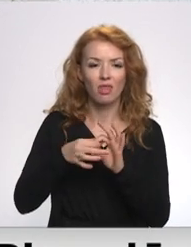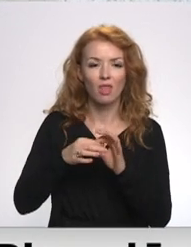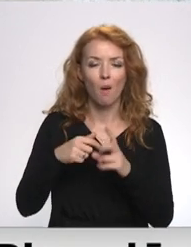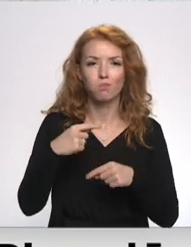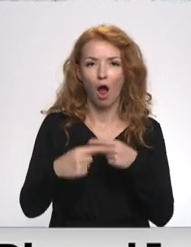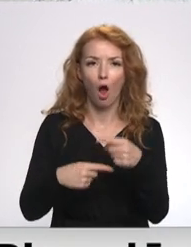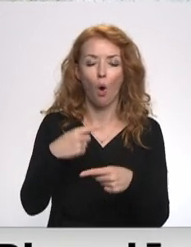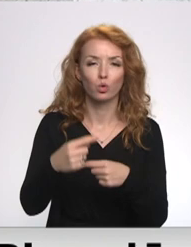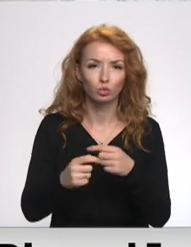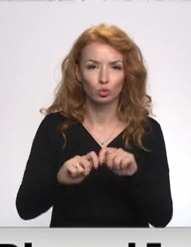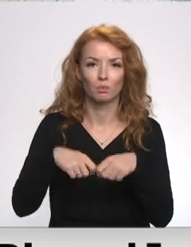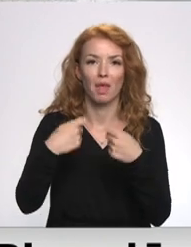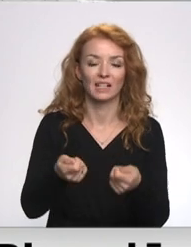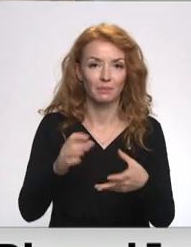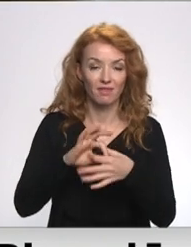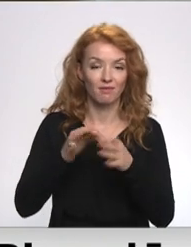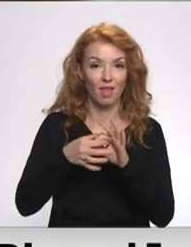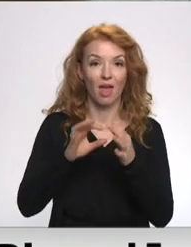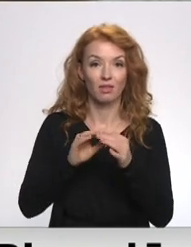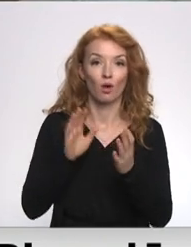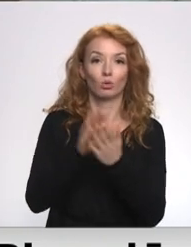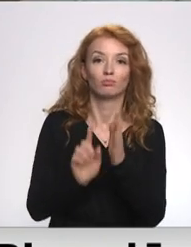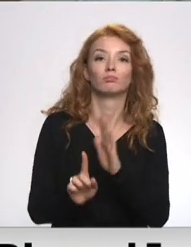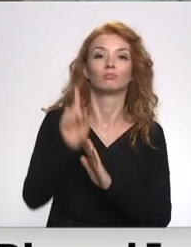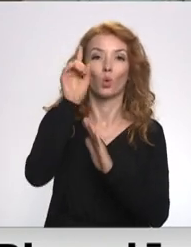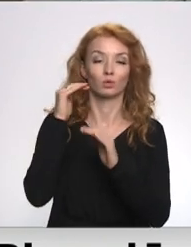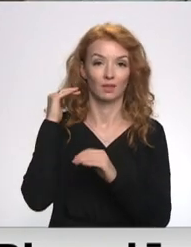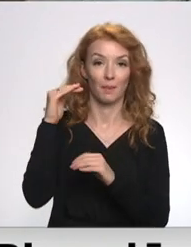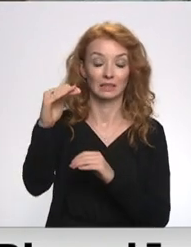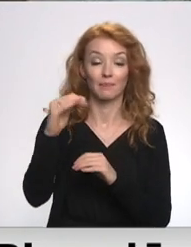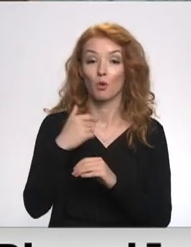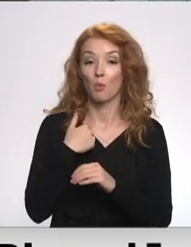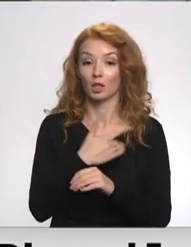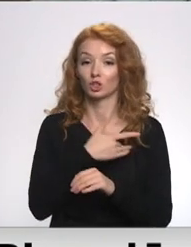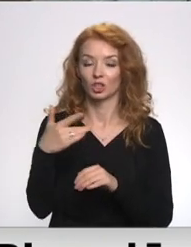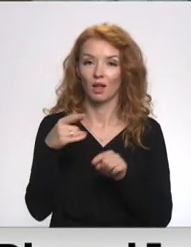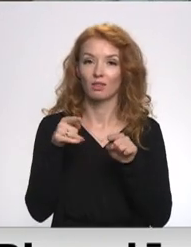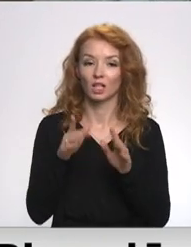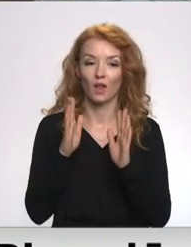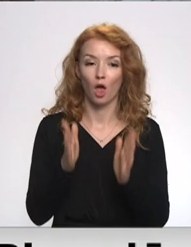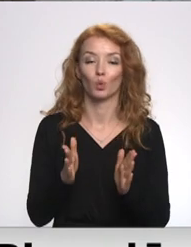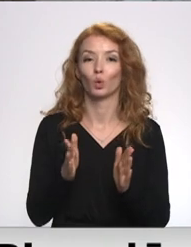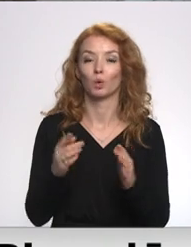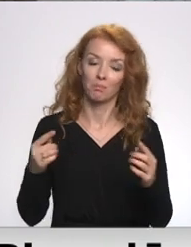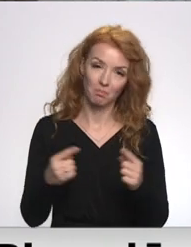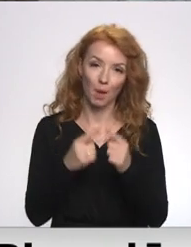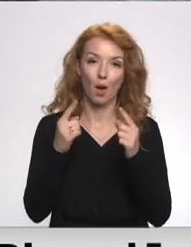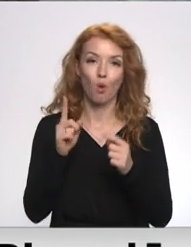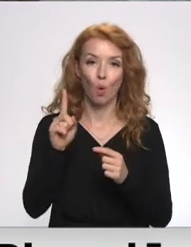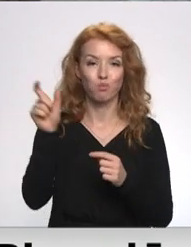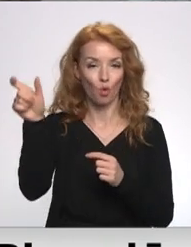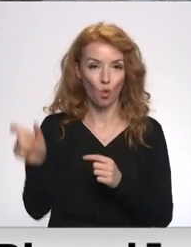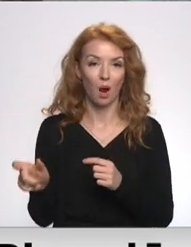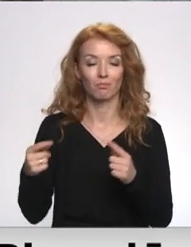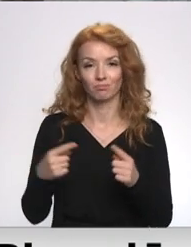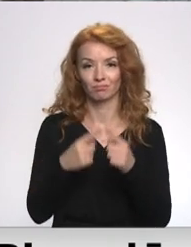paaudžu pēctecības ķēde, kas ieiet debesīs. Un man likās, ka tas varētu būt piemērots Pumpuram,